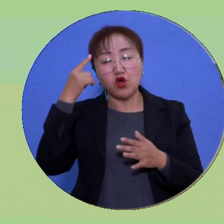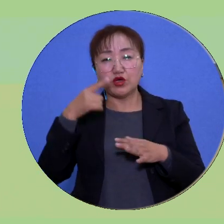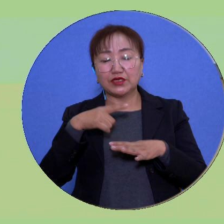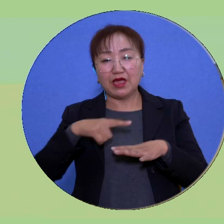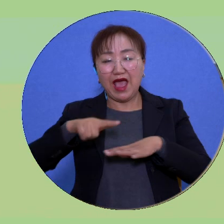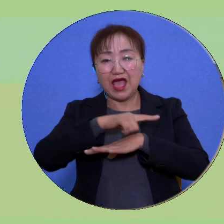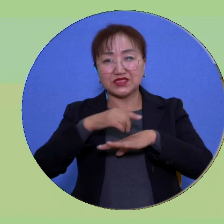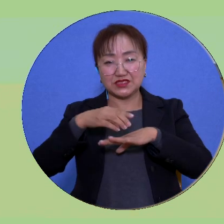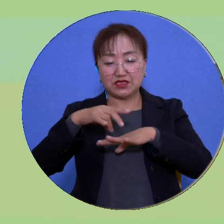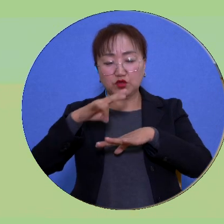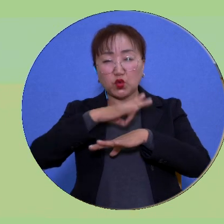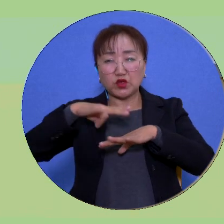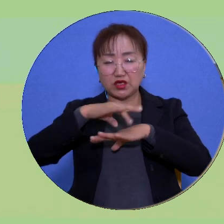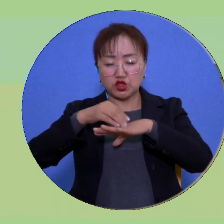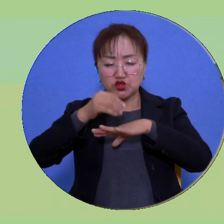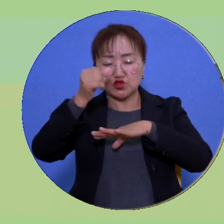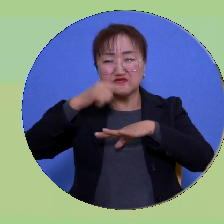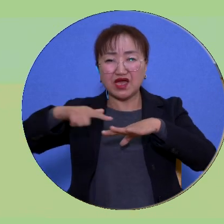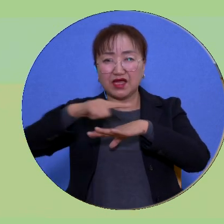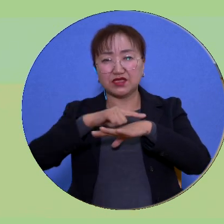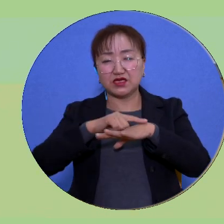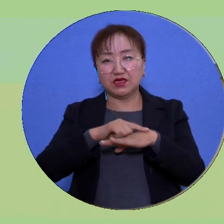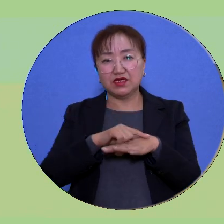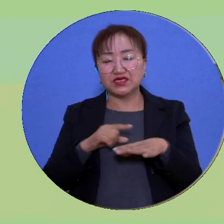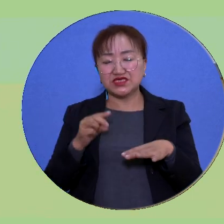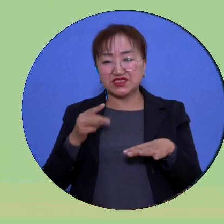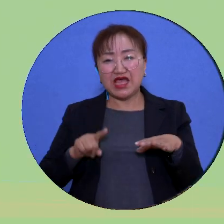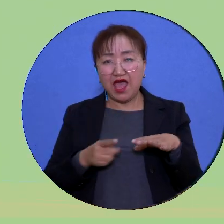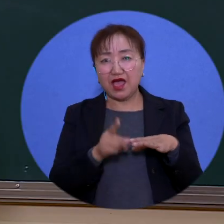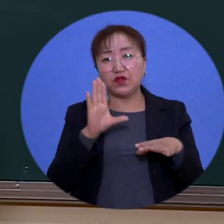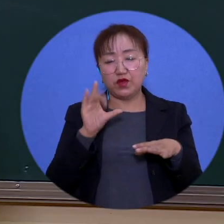སློམང ནས སློབ པའོ དང སློད སློད པོ དུ